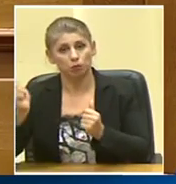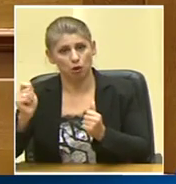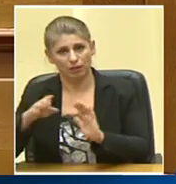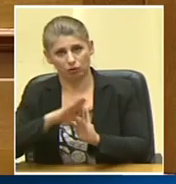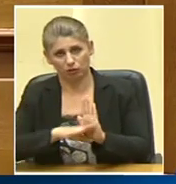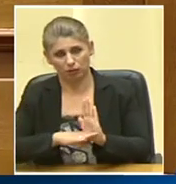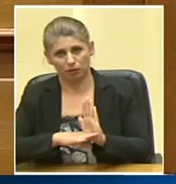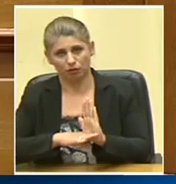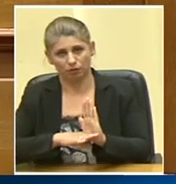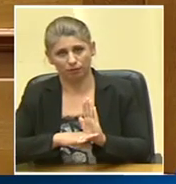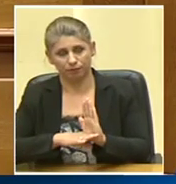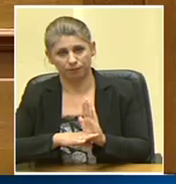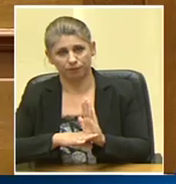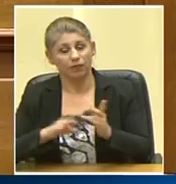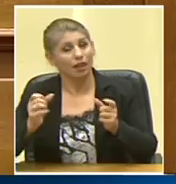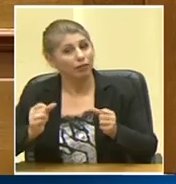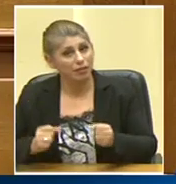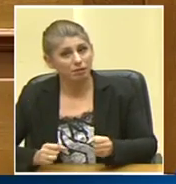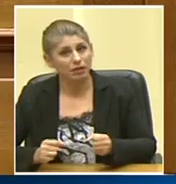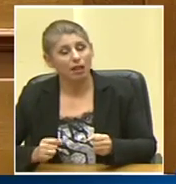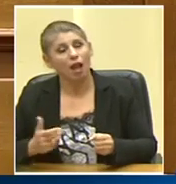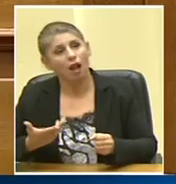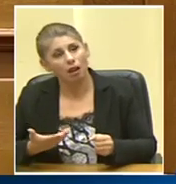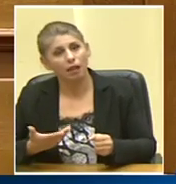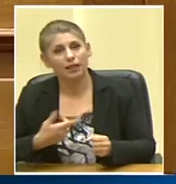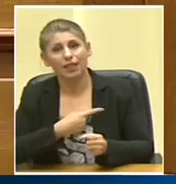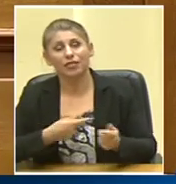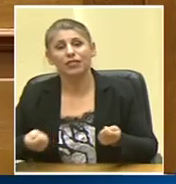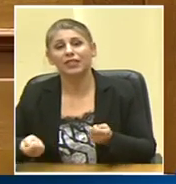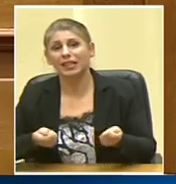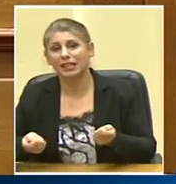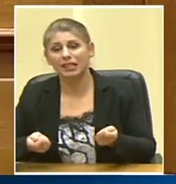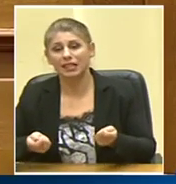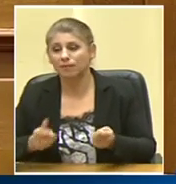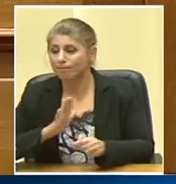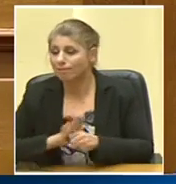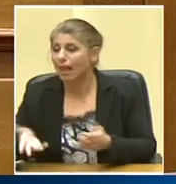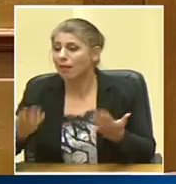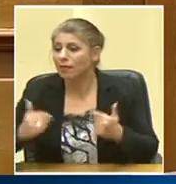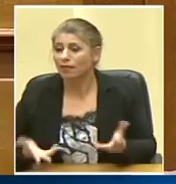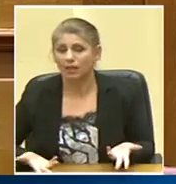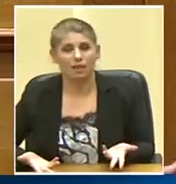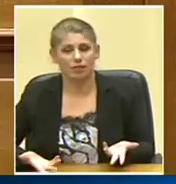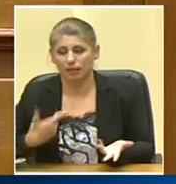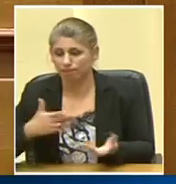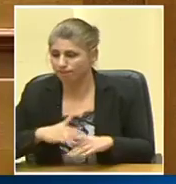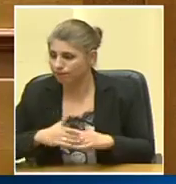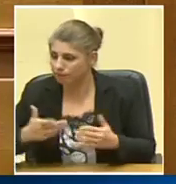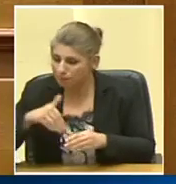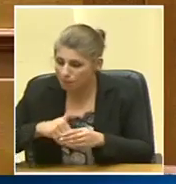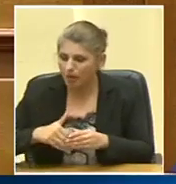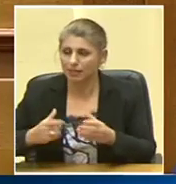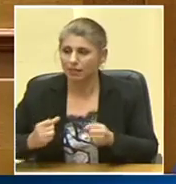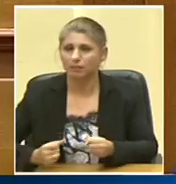συστήματος, τις θεσμικές αλλά και τις διοικητικές μας ανεπάρκειες, αλλά και να κατανοήσουμε τους